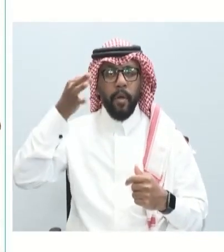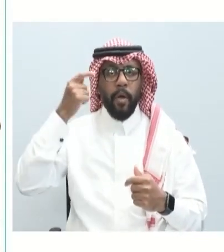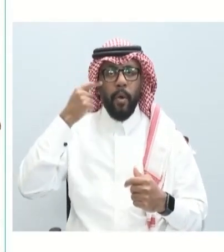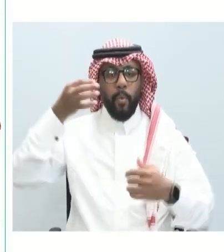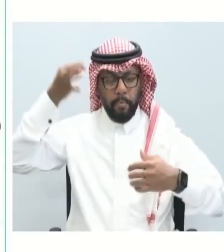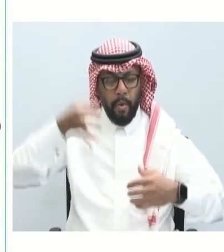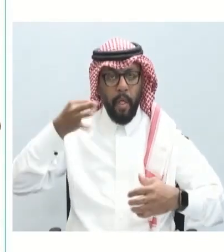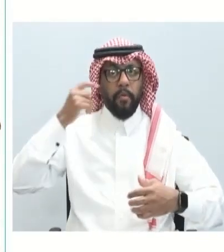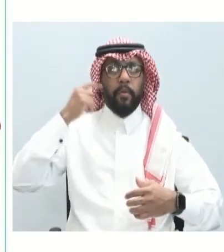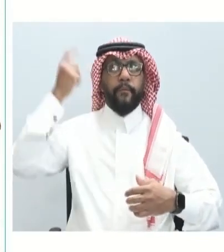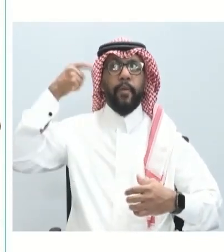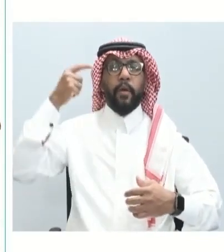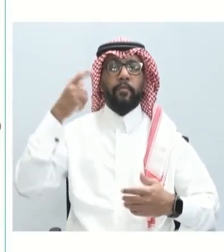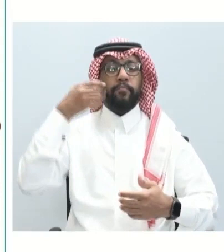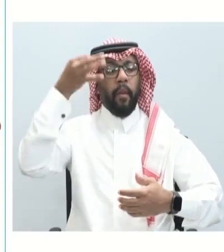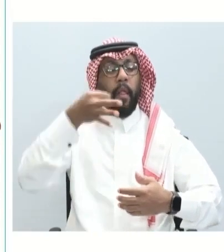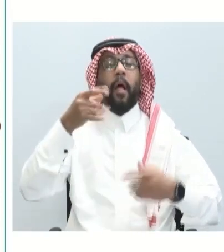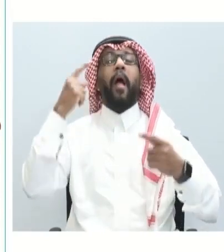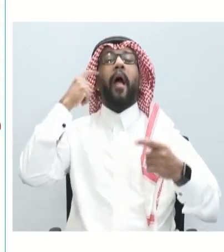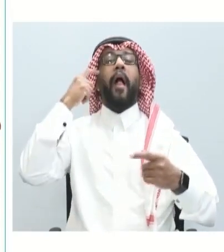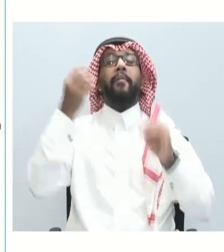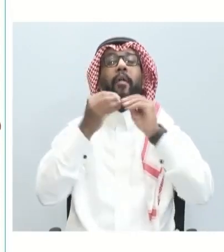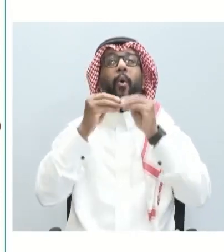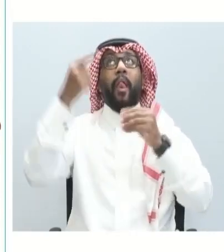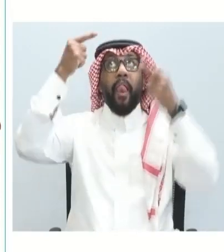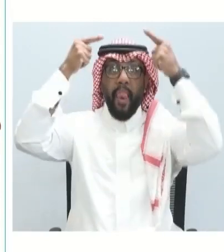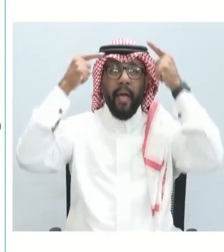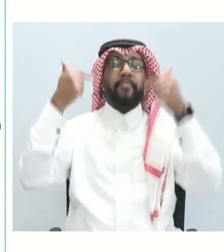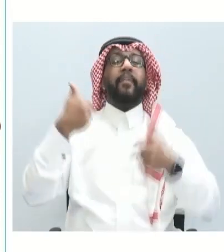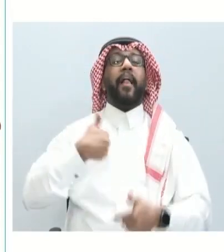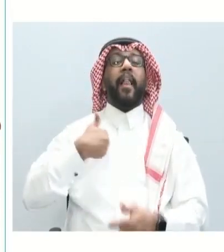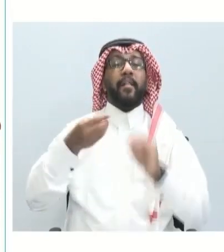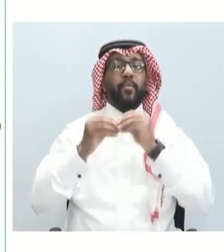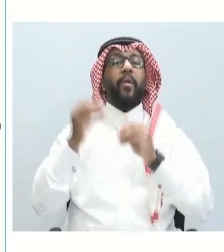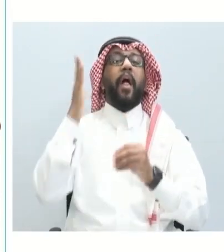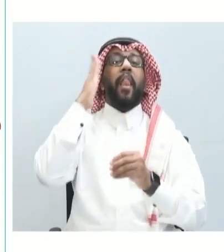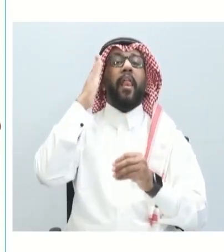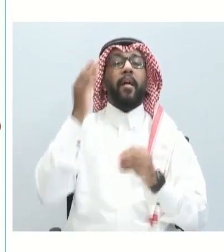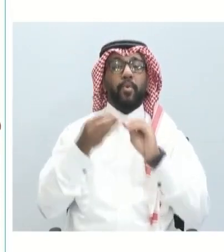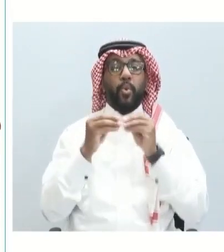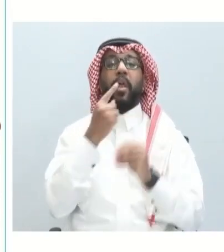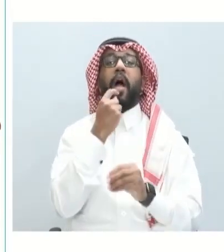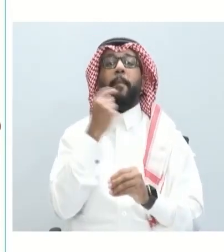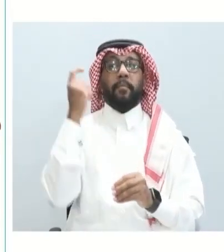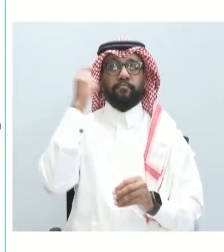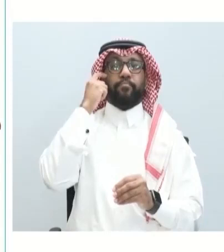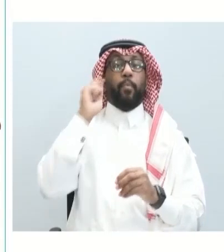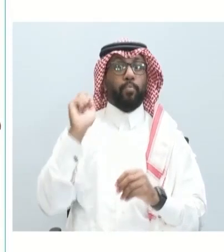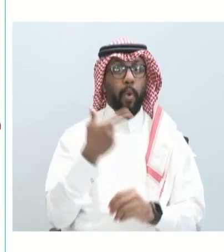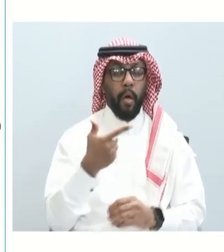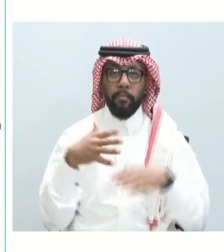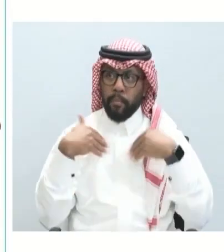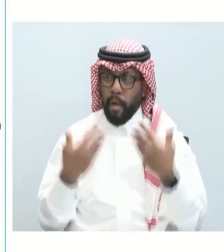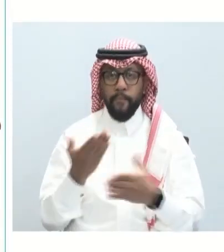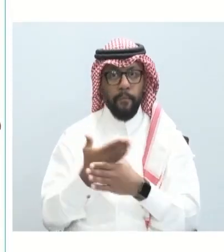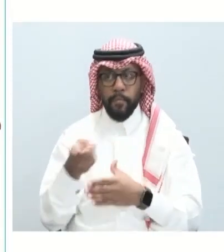ان يعرف لون القبعه التي وضعت على راسه والسؤال